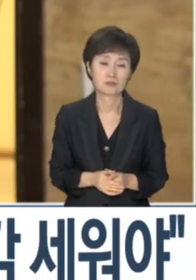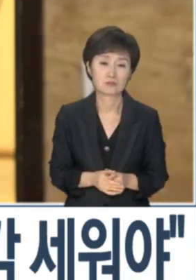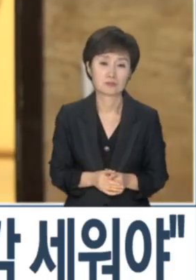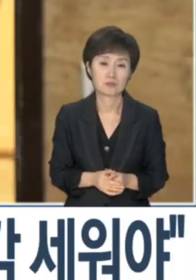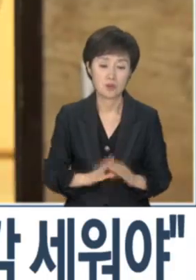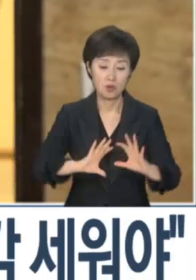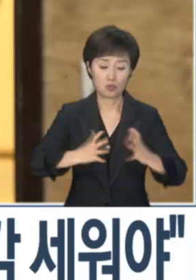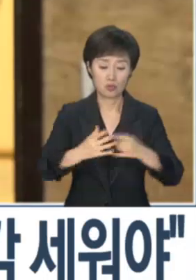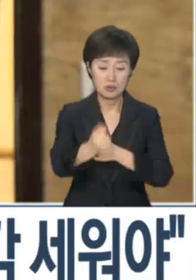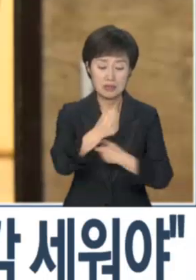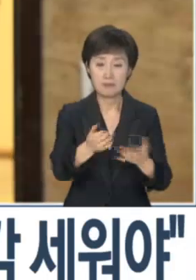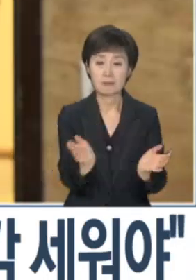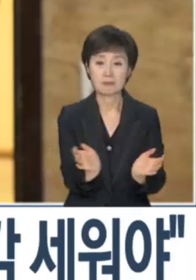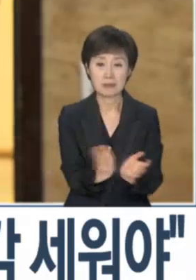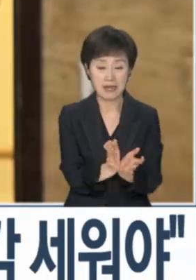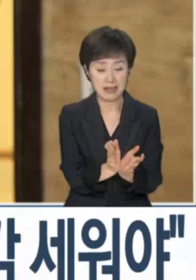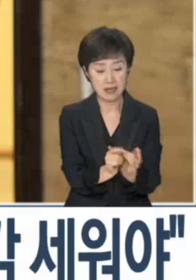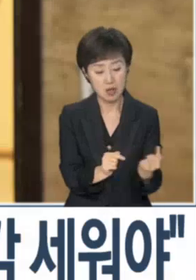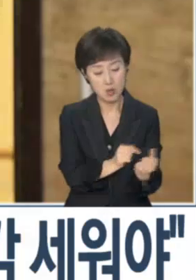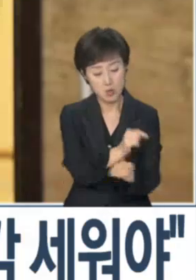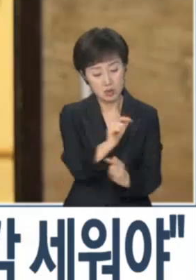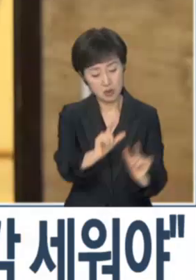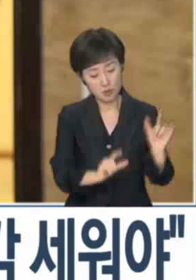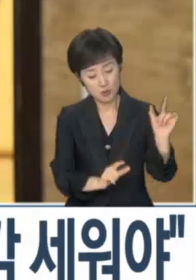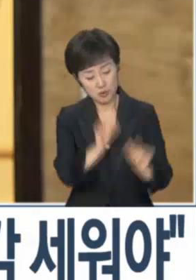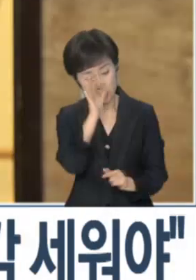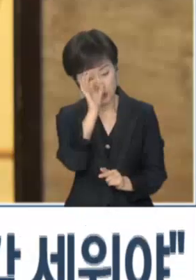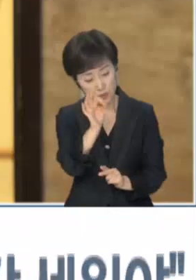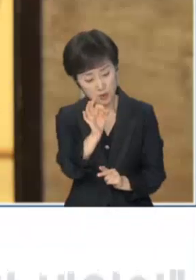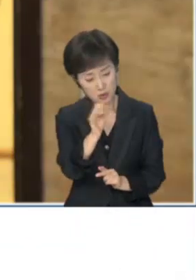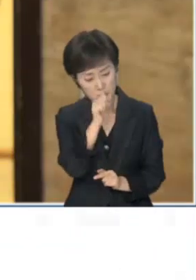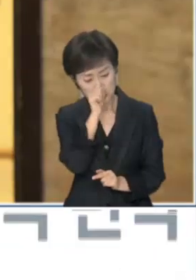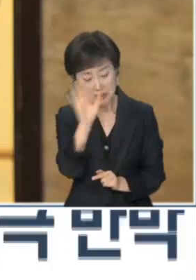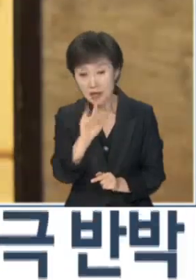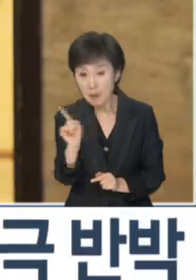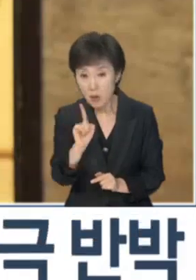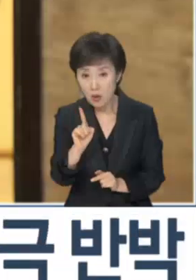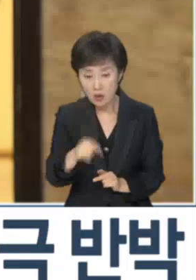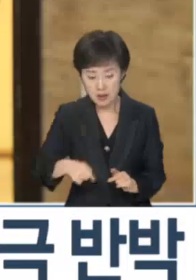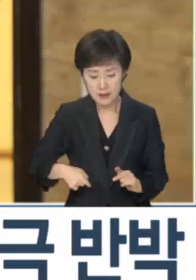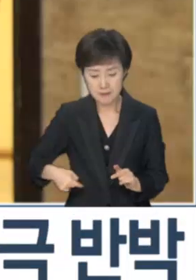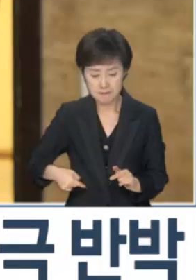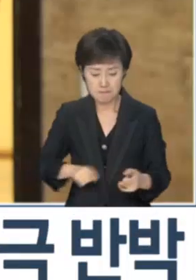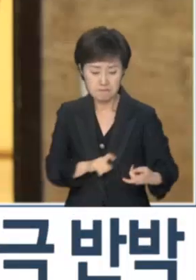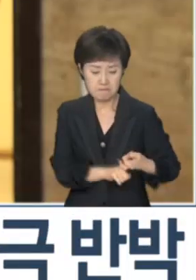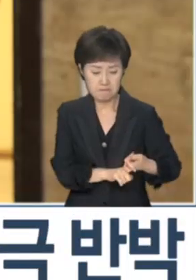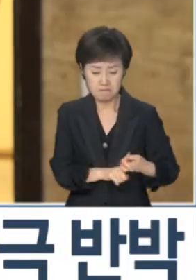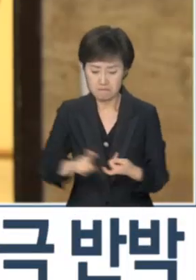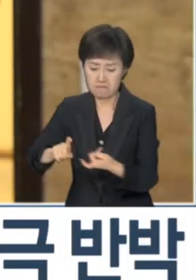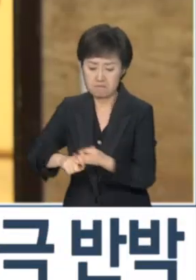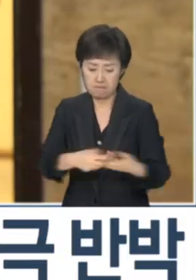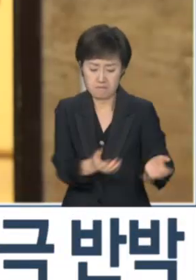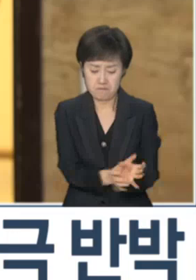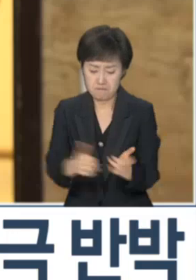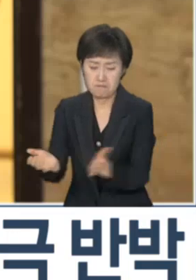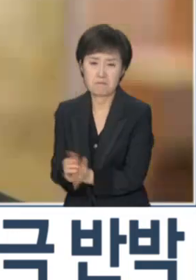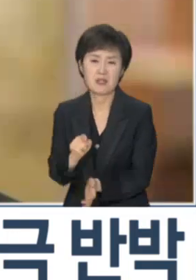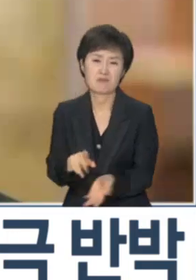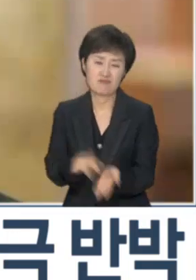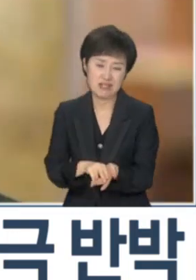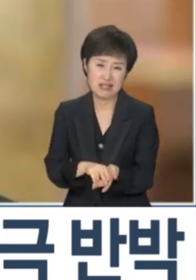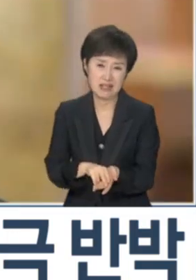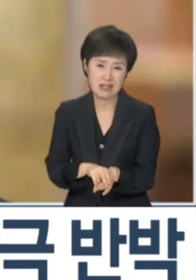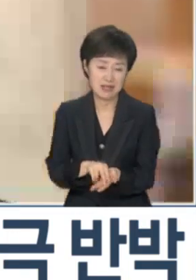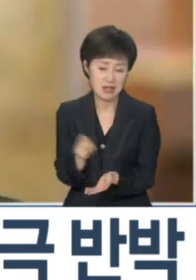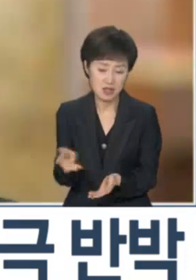어떤 기본적인 패턴이라든가 안 좋은 면이 계파 보수주의가 지금 물들어 있는 것 아니겠습니까? 그것은 여당과 야당이 똑같은 그런 약점을